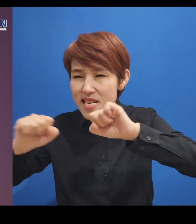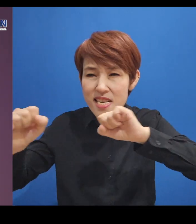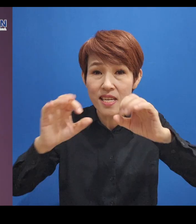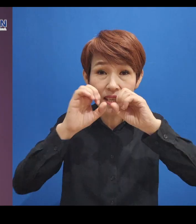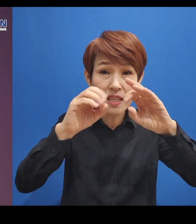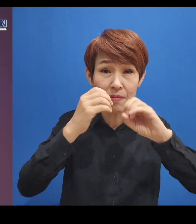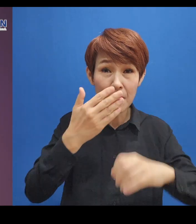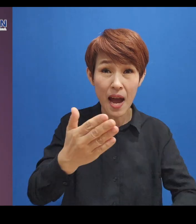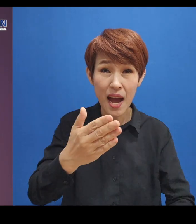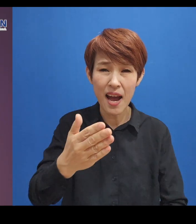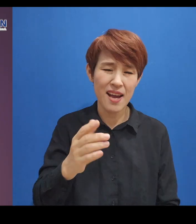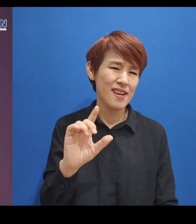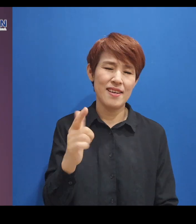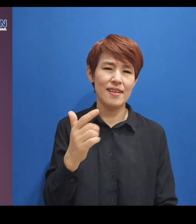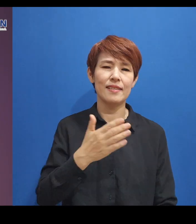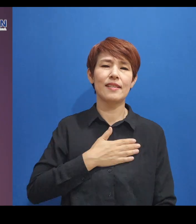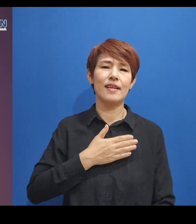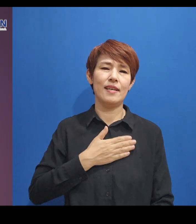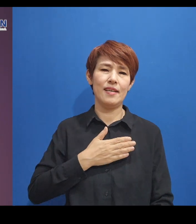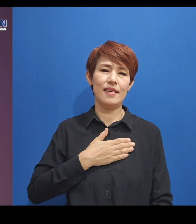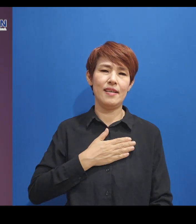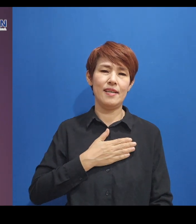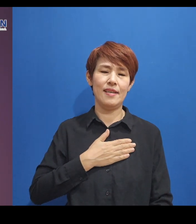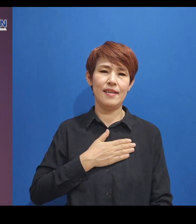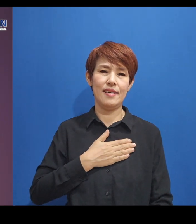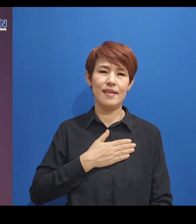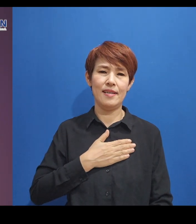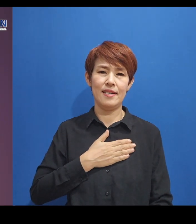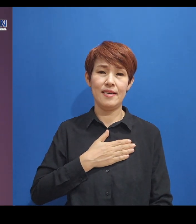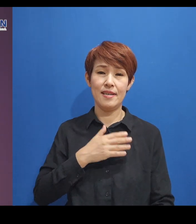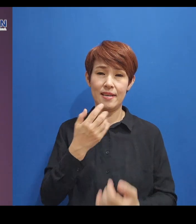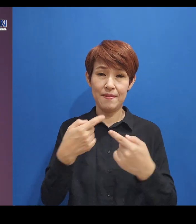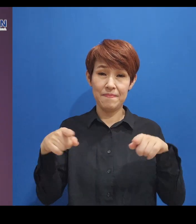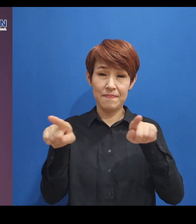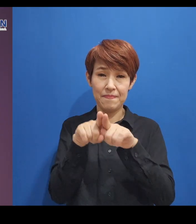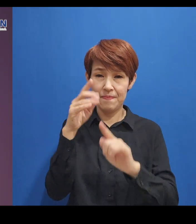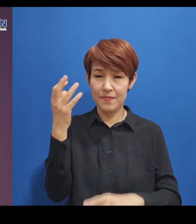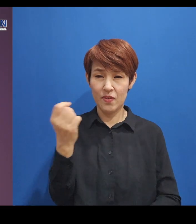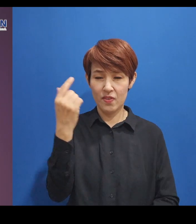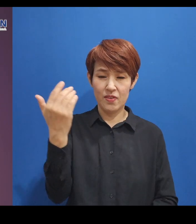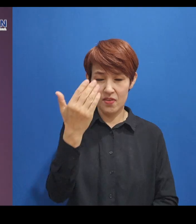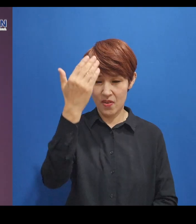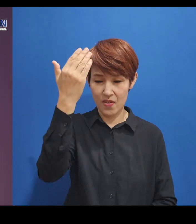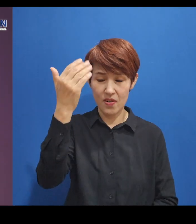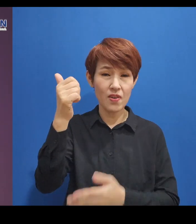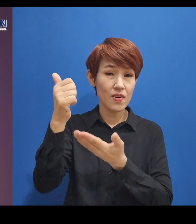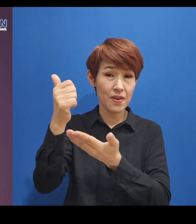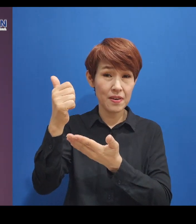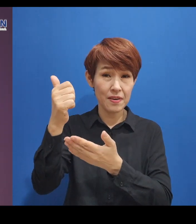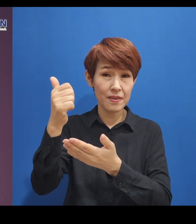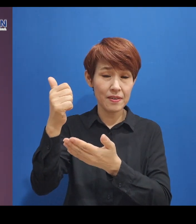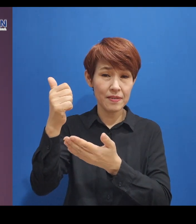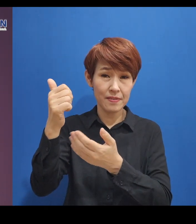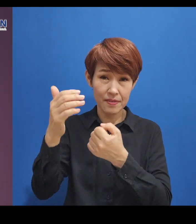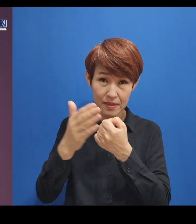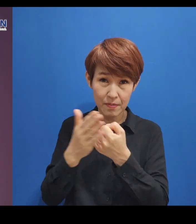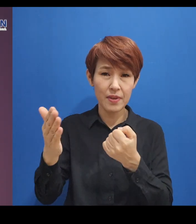내 속에서 먼저 증인되어 주신 분, 그분 때문에 나는 오늘 증인으로